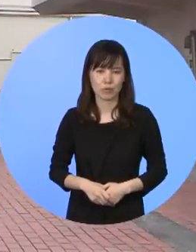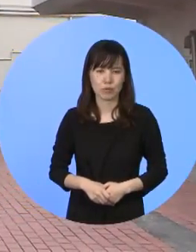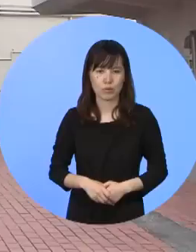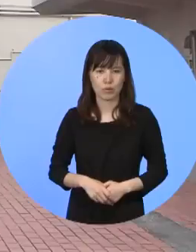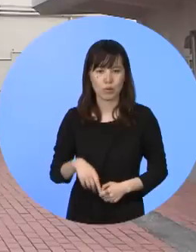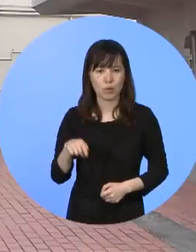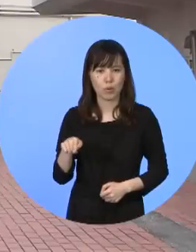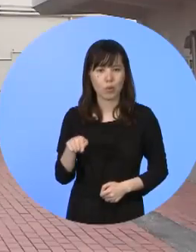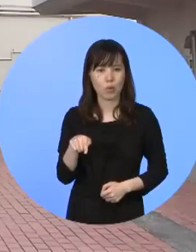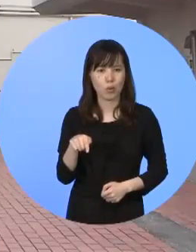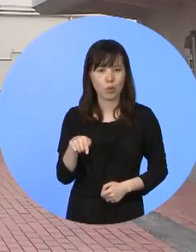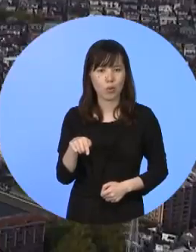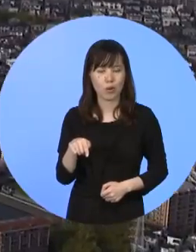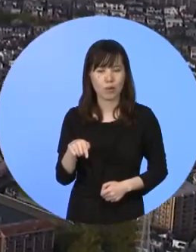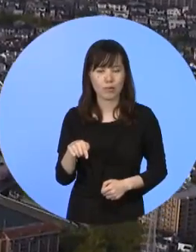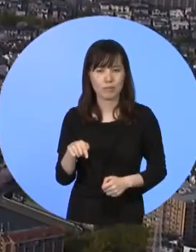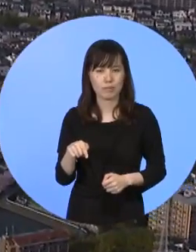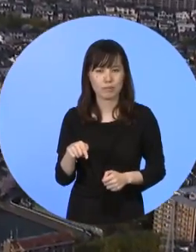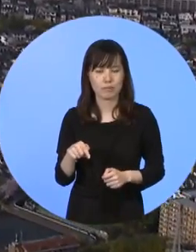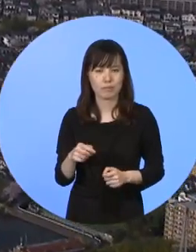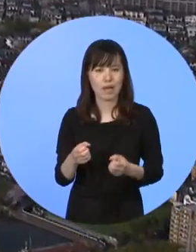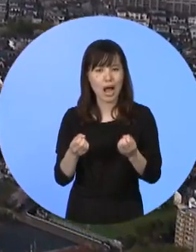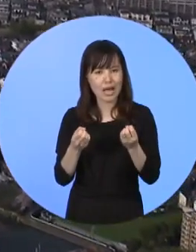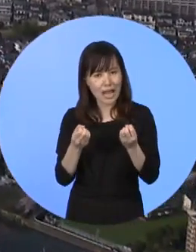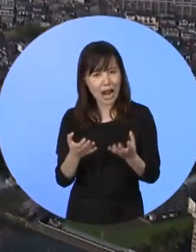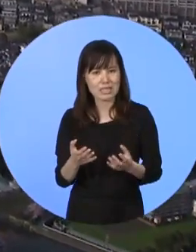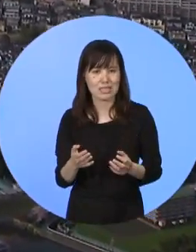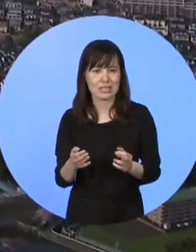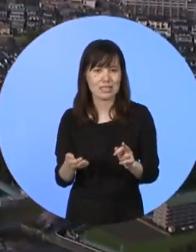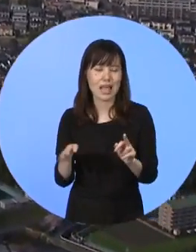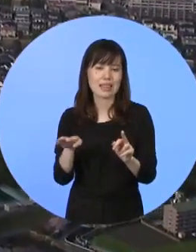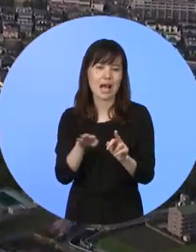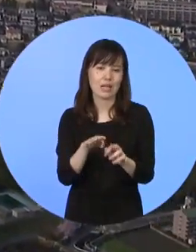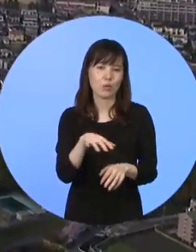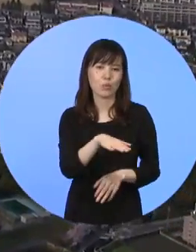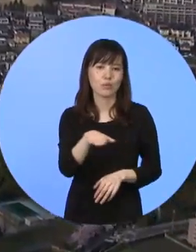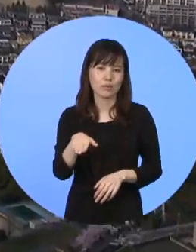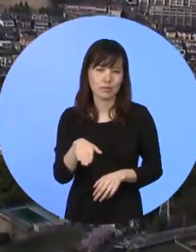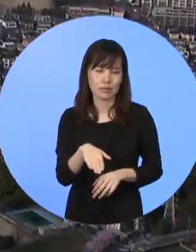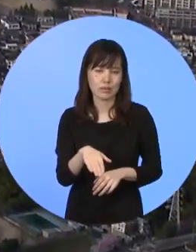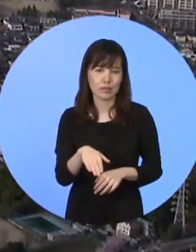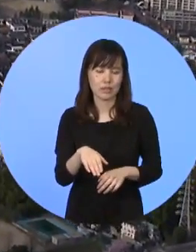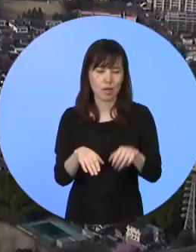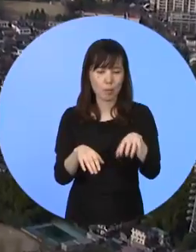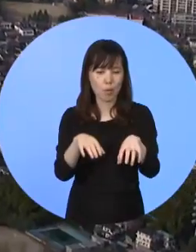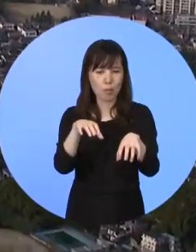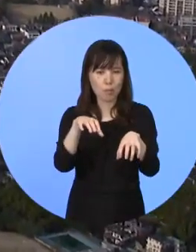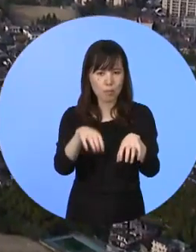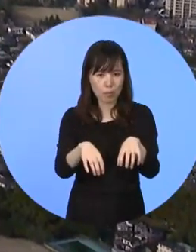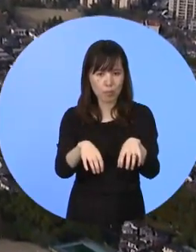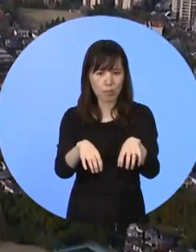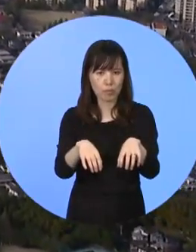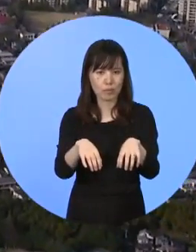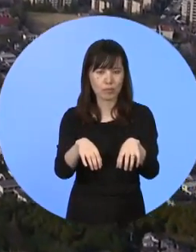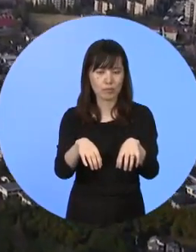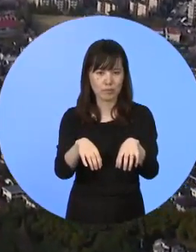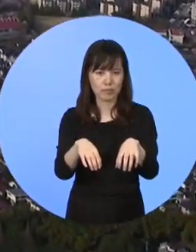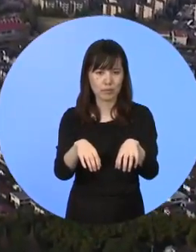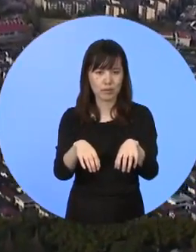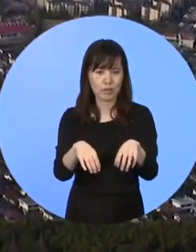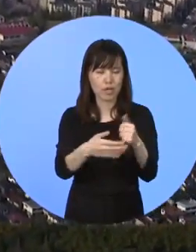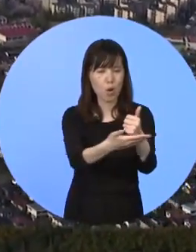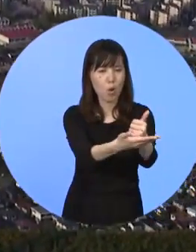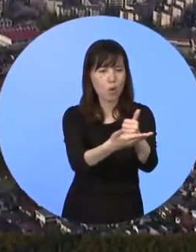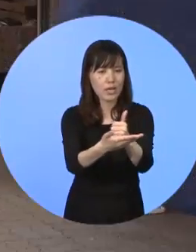台と竹見台は千里ニュータウンの中では一番新しいグループに入るので、もう2つの近隣センターを向き合わせに